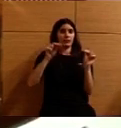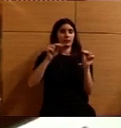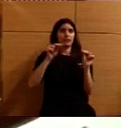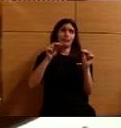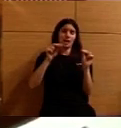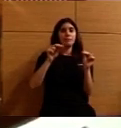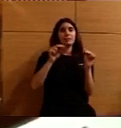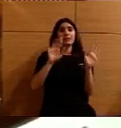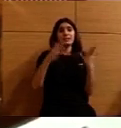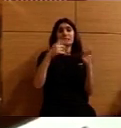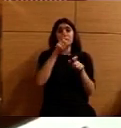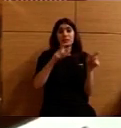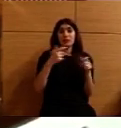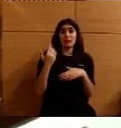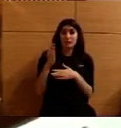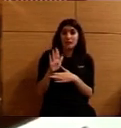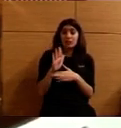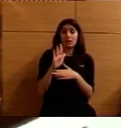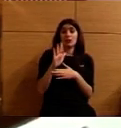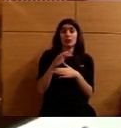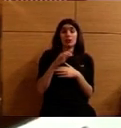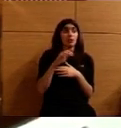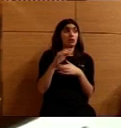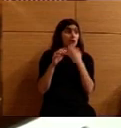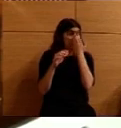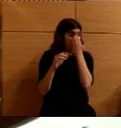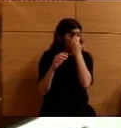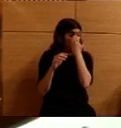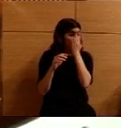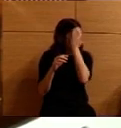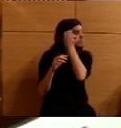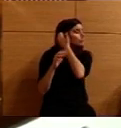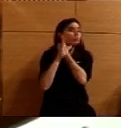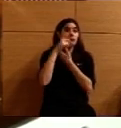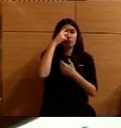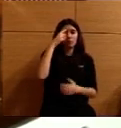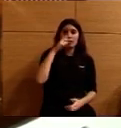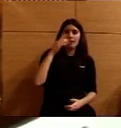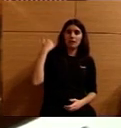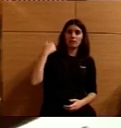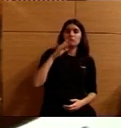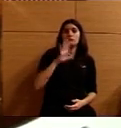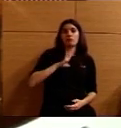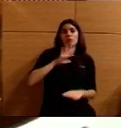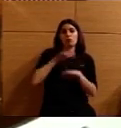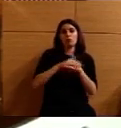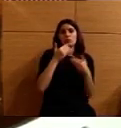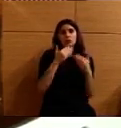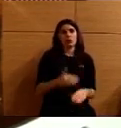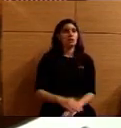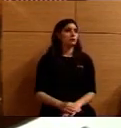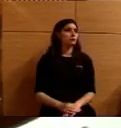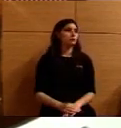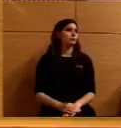I es presenta esta proposta per a recordar-los el que diuen fa uns anys i que ho complisquen ara. Moltes gràcies, senyor